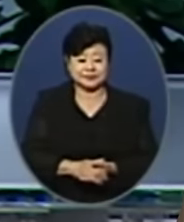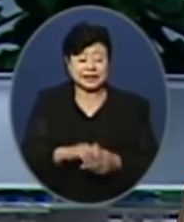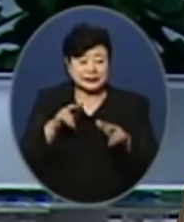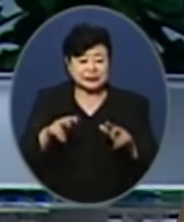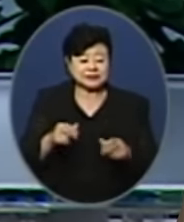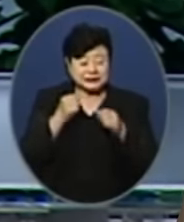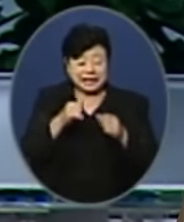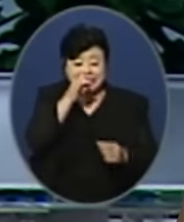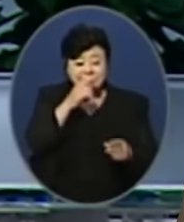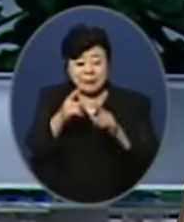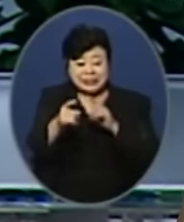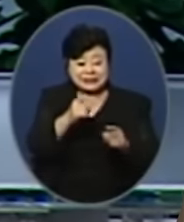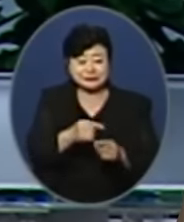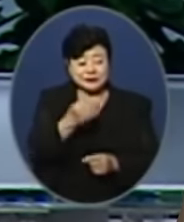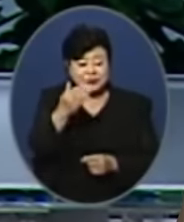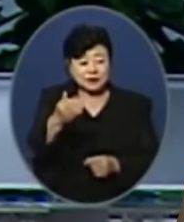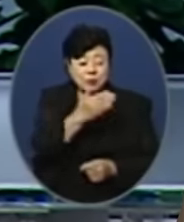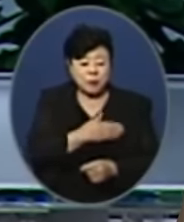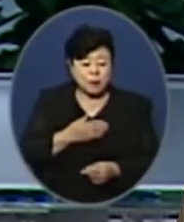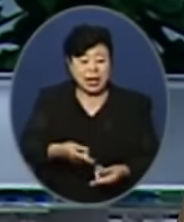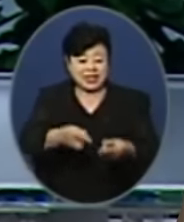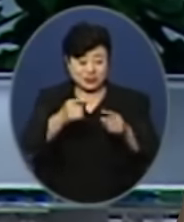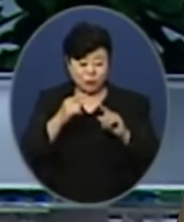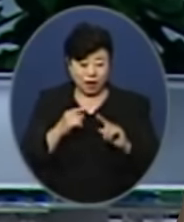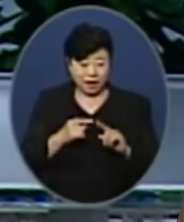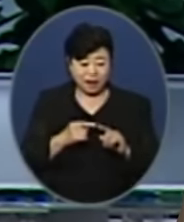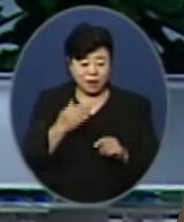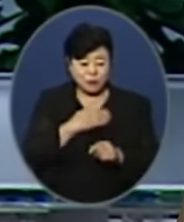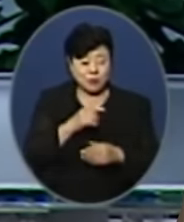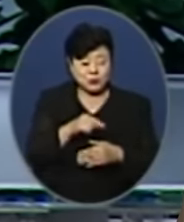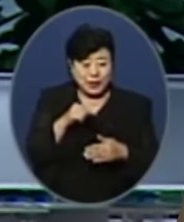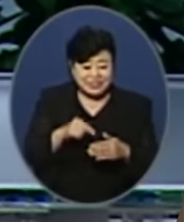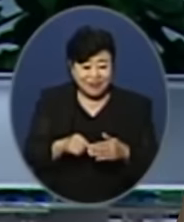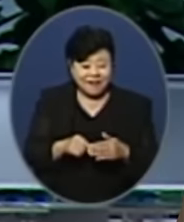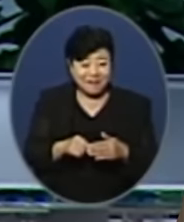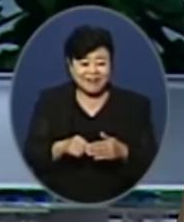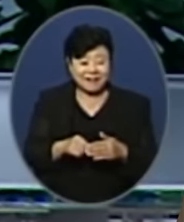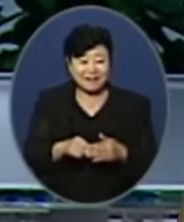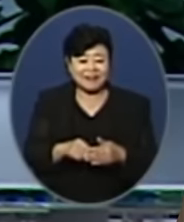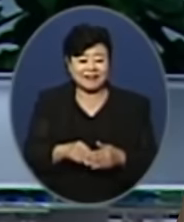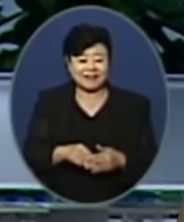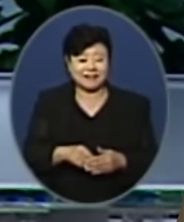현재 살아있는 말씀이 여러분 몸속에 들어오면 몸속에 들어가서